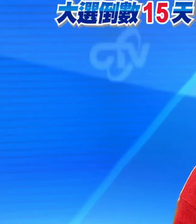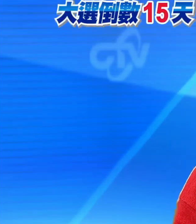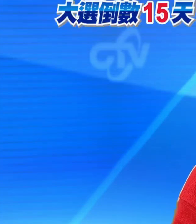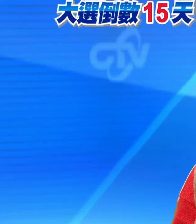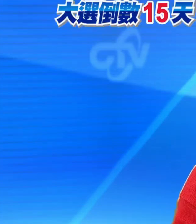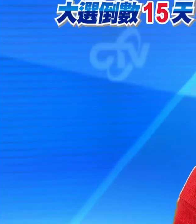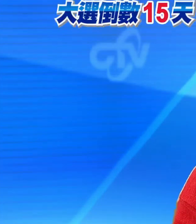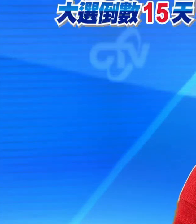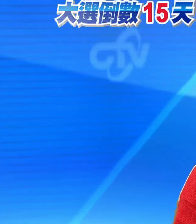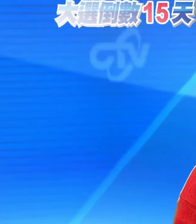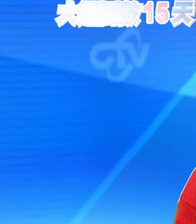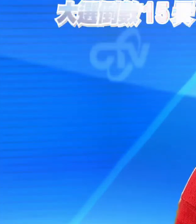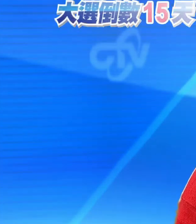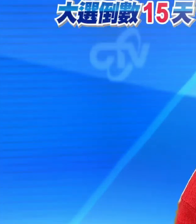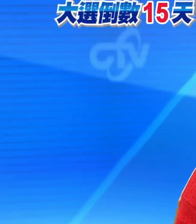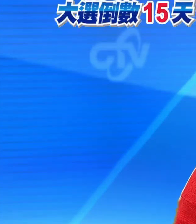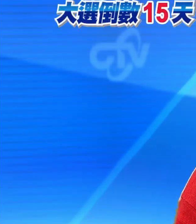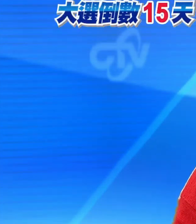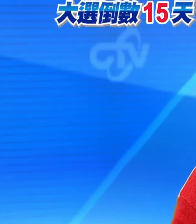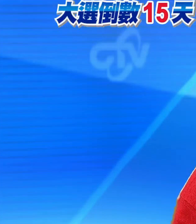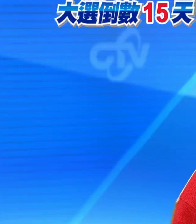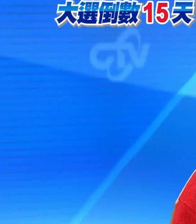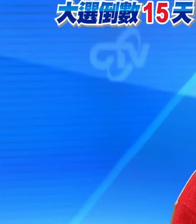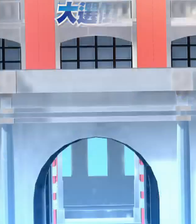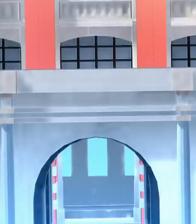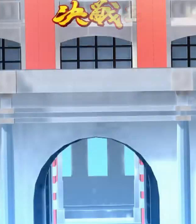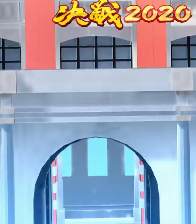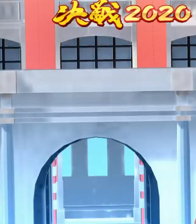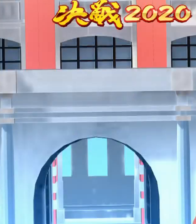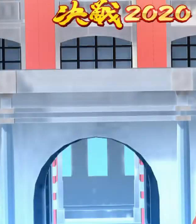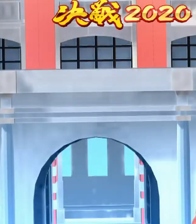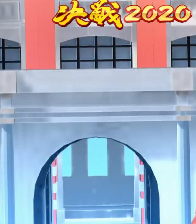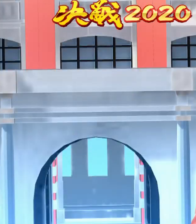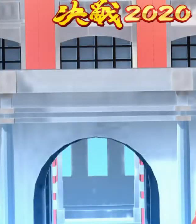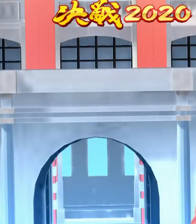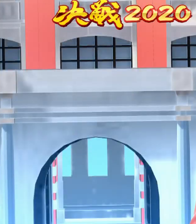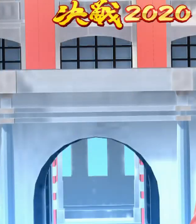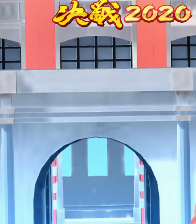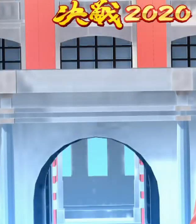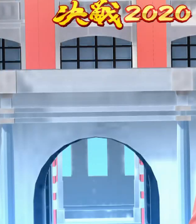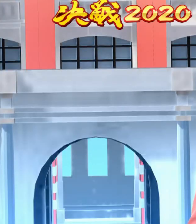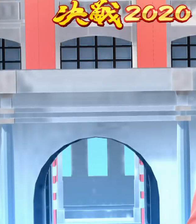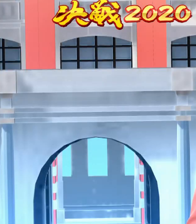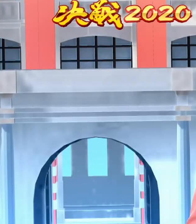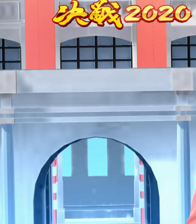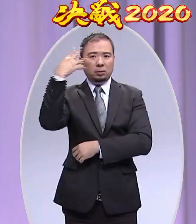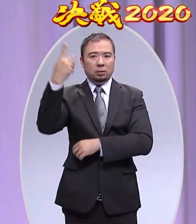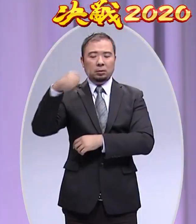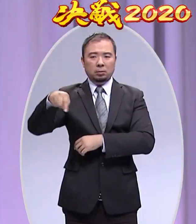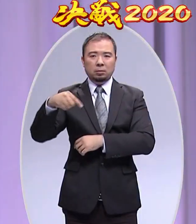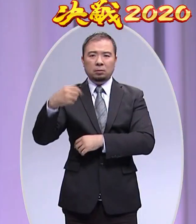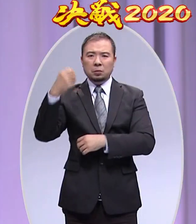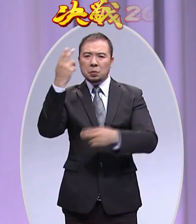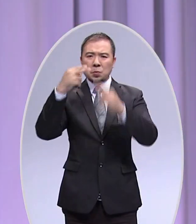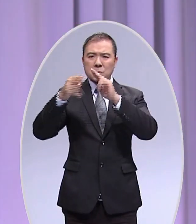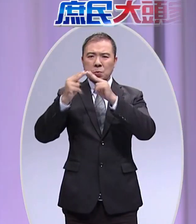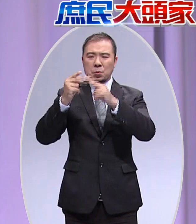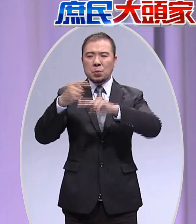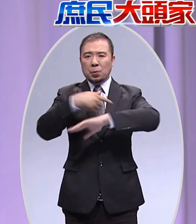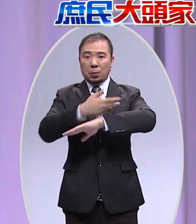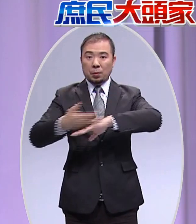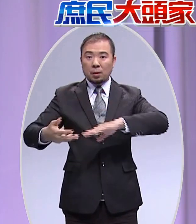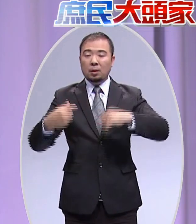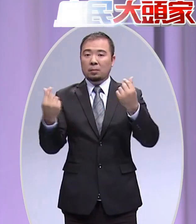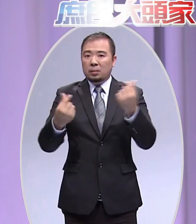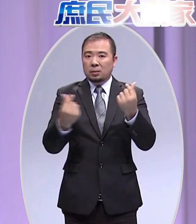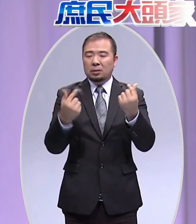道蔡英文现在有没有被架空。 我们来听一下韩国瑜他是怎么说的。 新潮流像